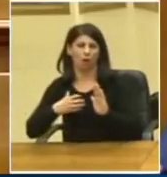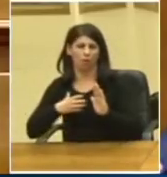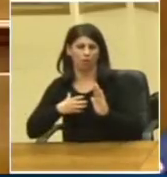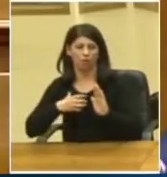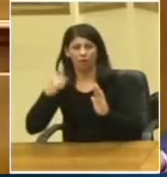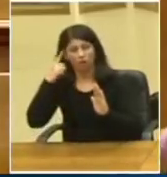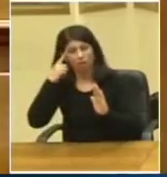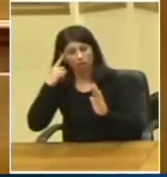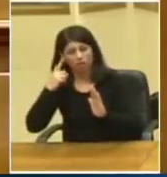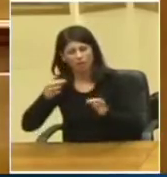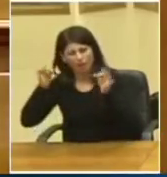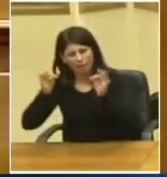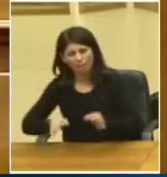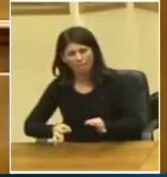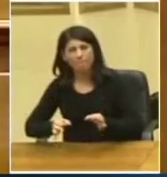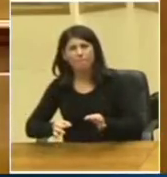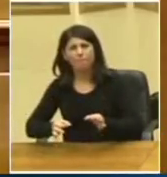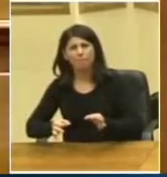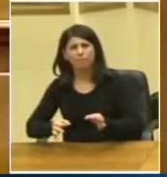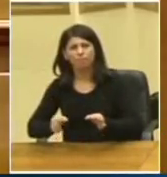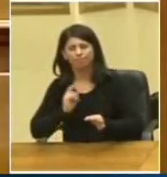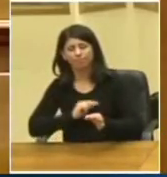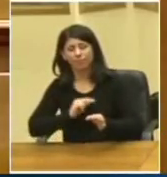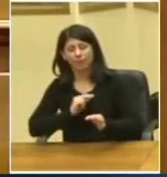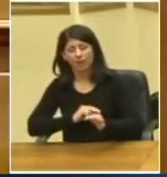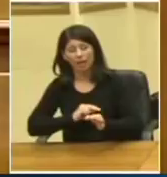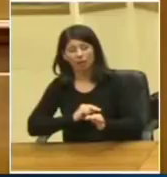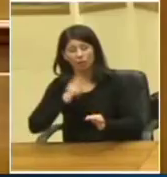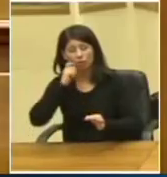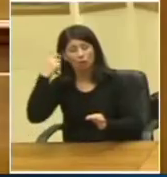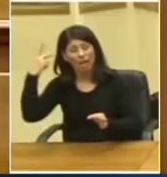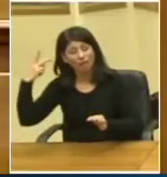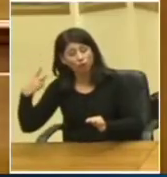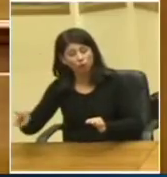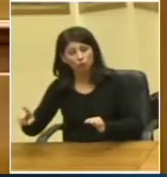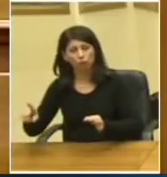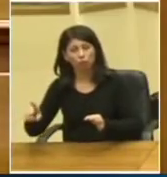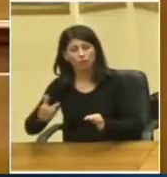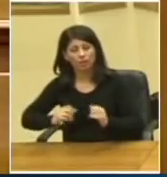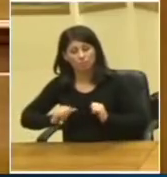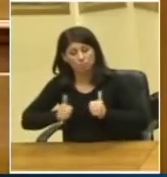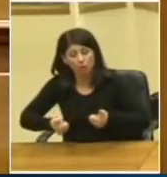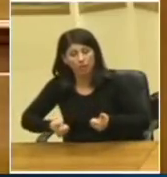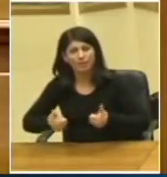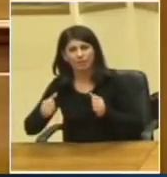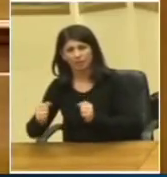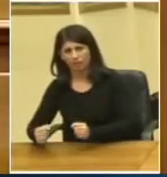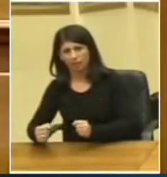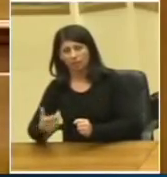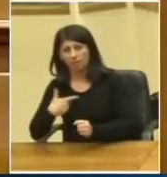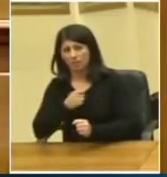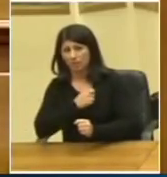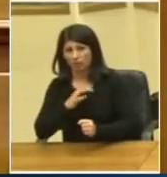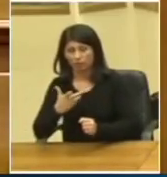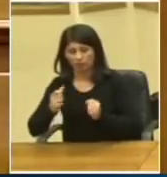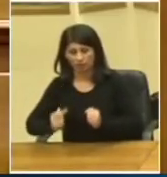απόλυτα ιδιωτελείς και καιροσκοπικές οι προθέσεις και οι θέσεις. Θεωρώ ότι η θέση